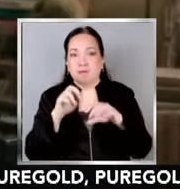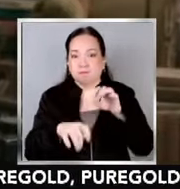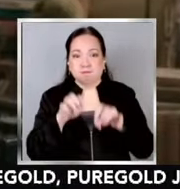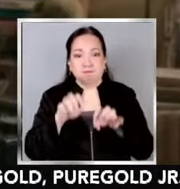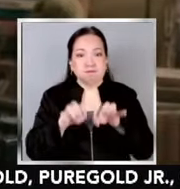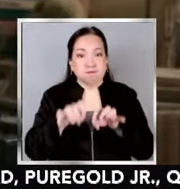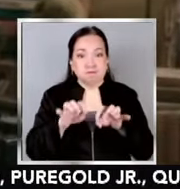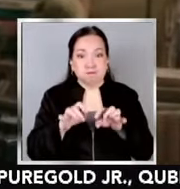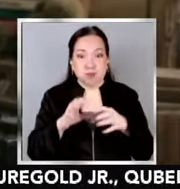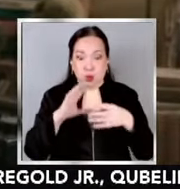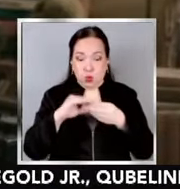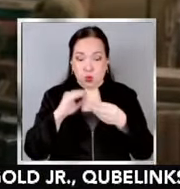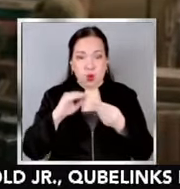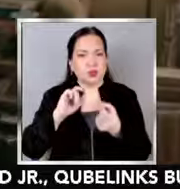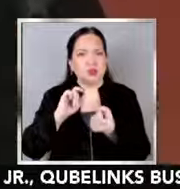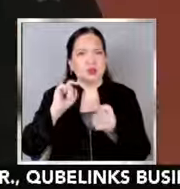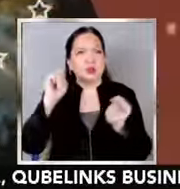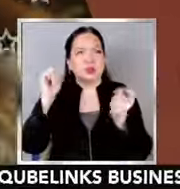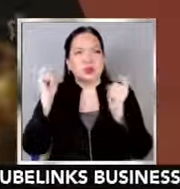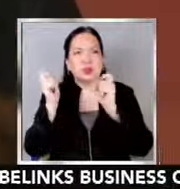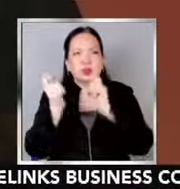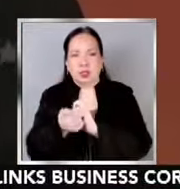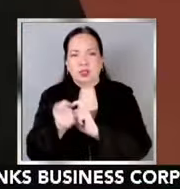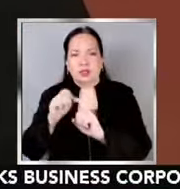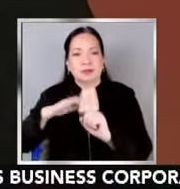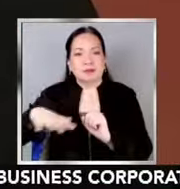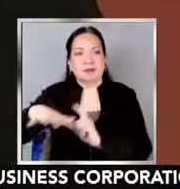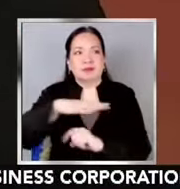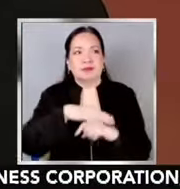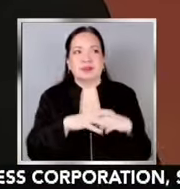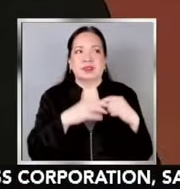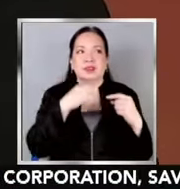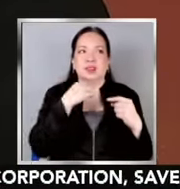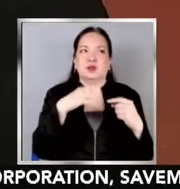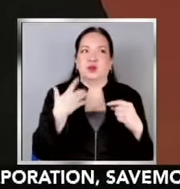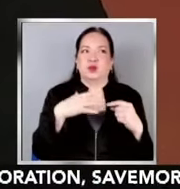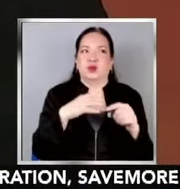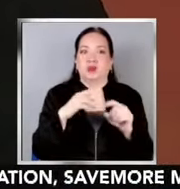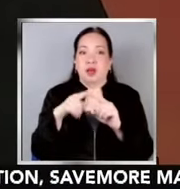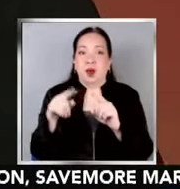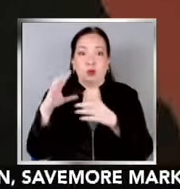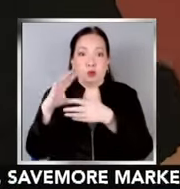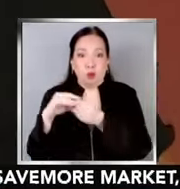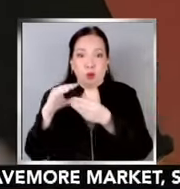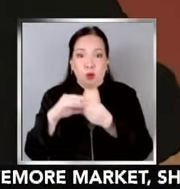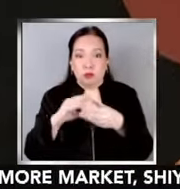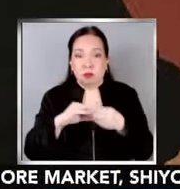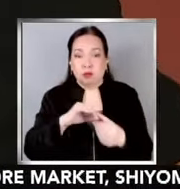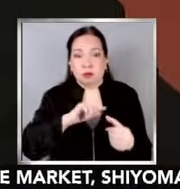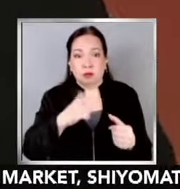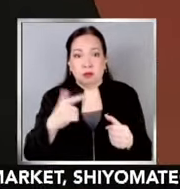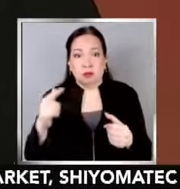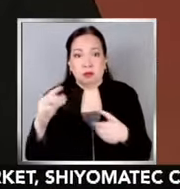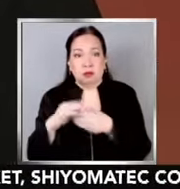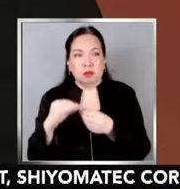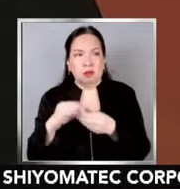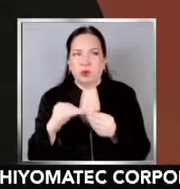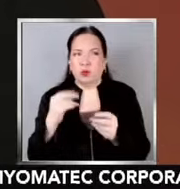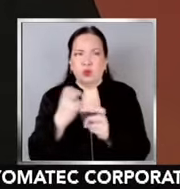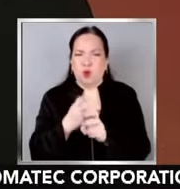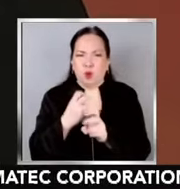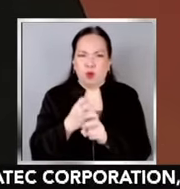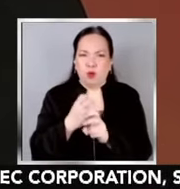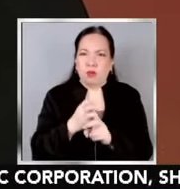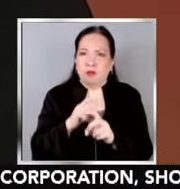mga pangunahing karakter sa kwento. Unpredictable yung bawat eksena na mapapanood po ng mga kapuso natin, ng